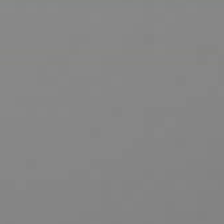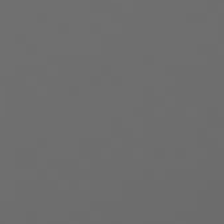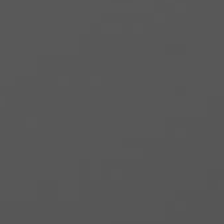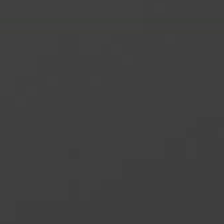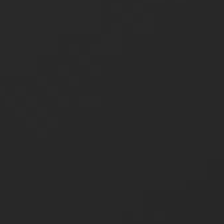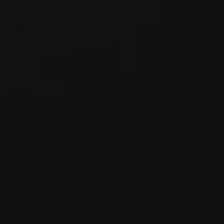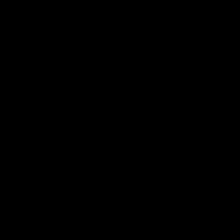ol